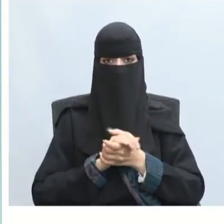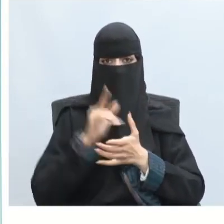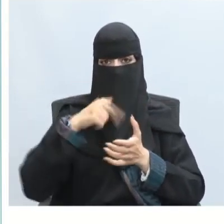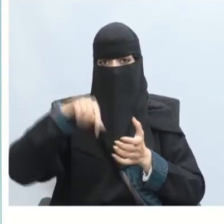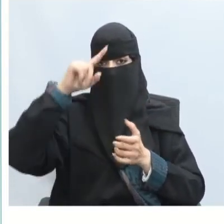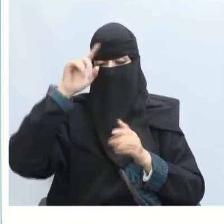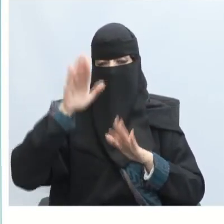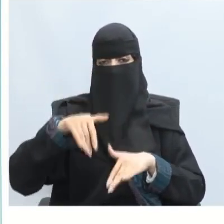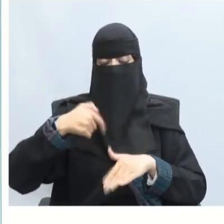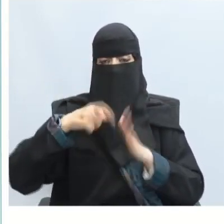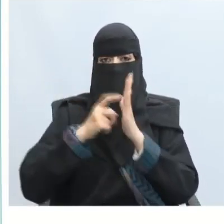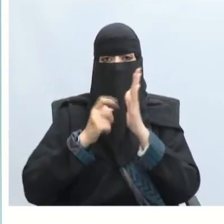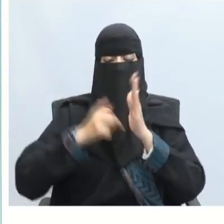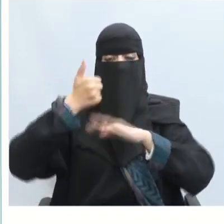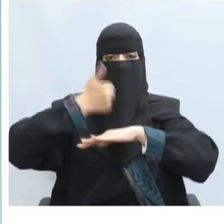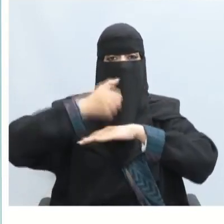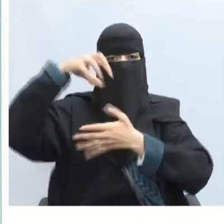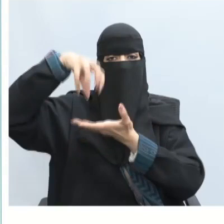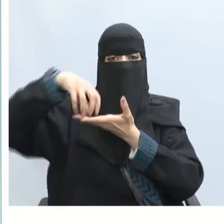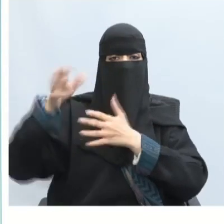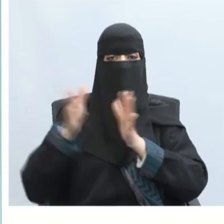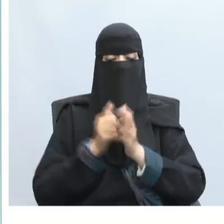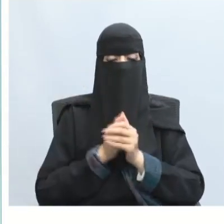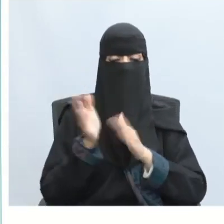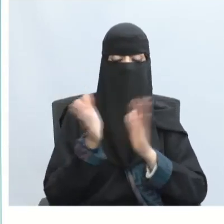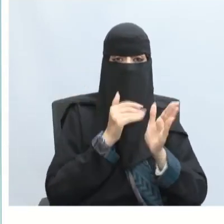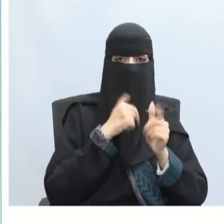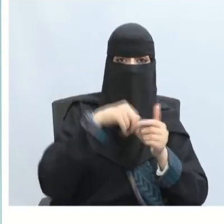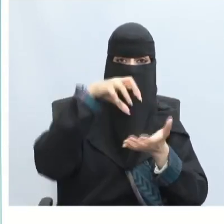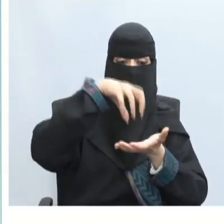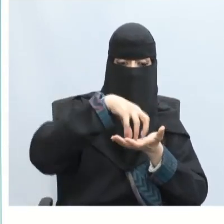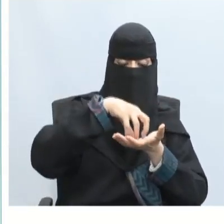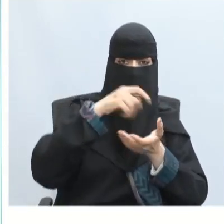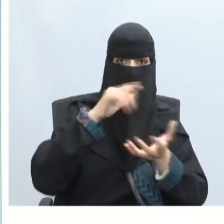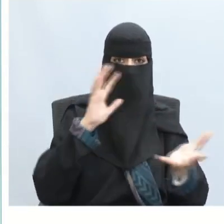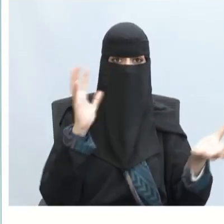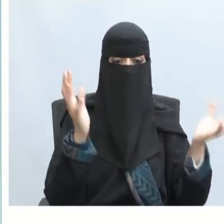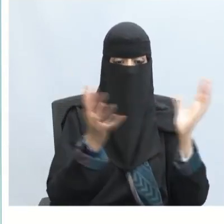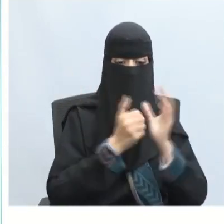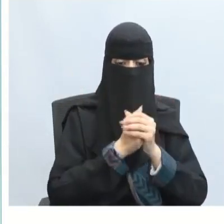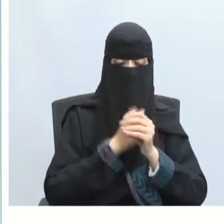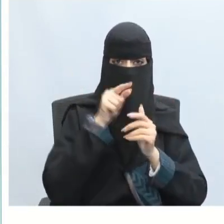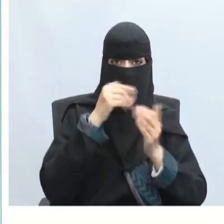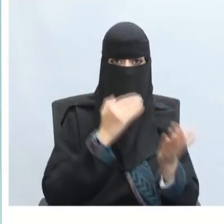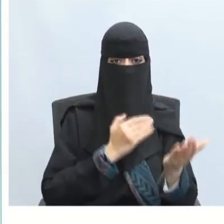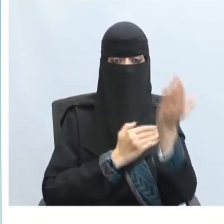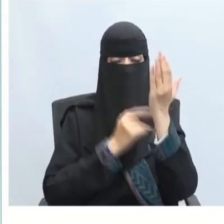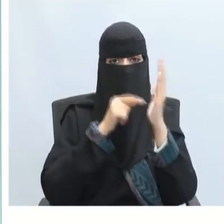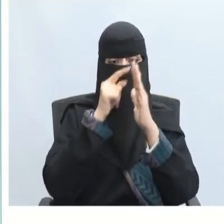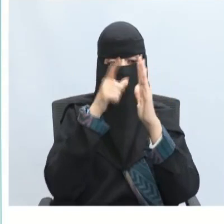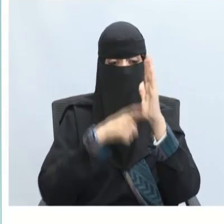امثله انظمه اساس الدوله ثانيا الانظمه العامه وتصدر